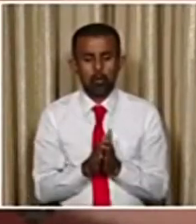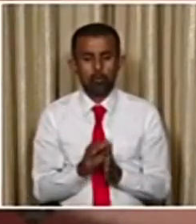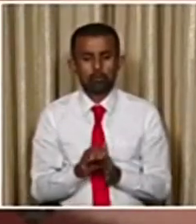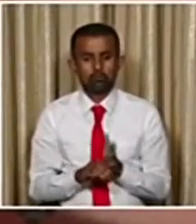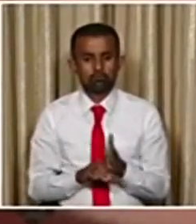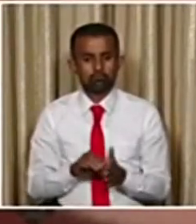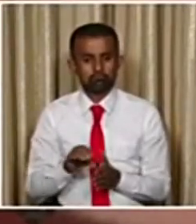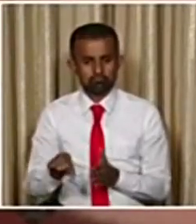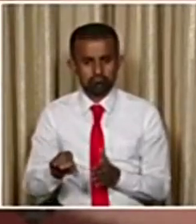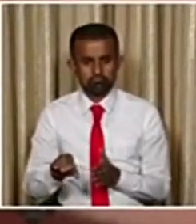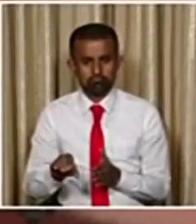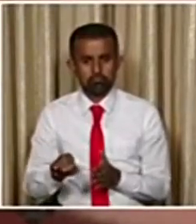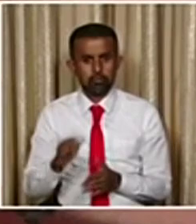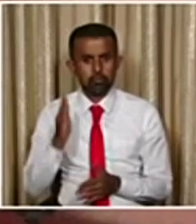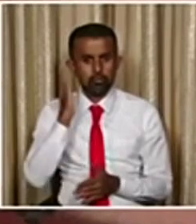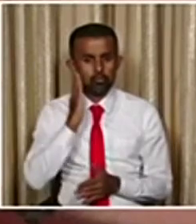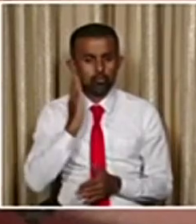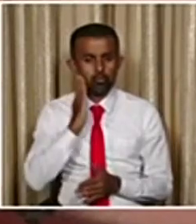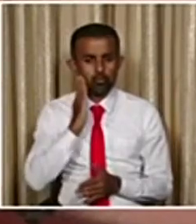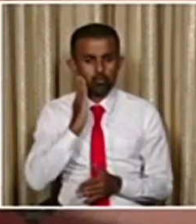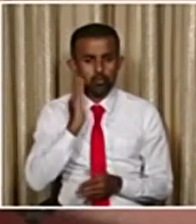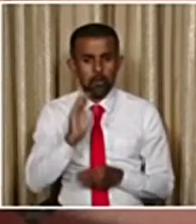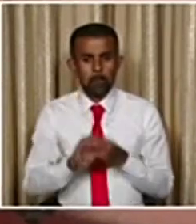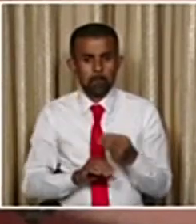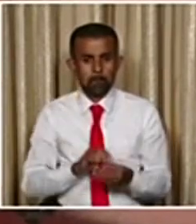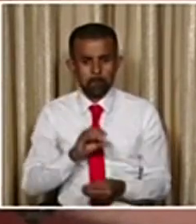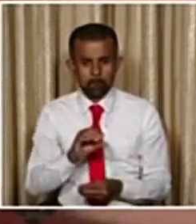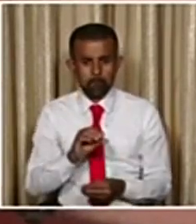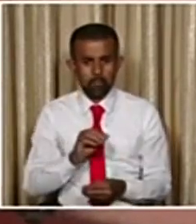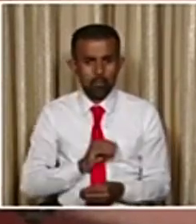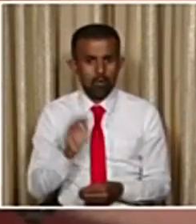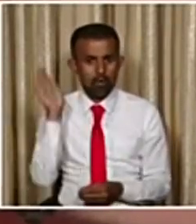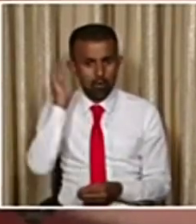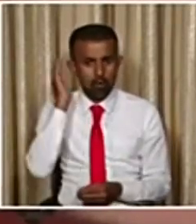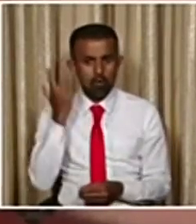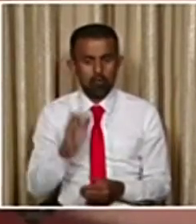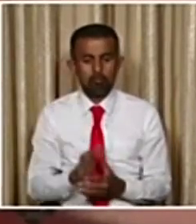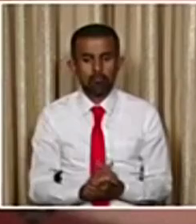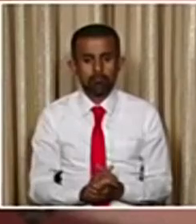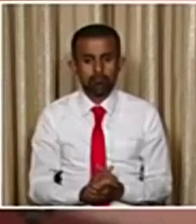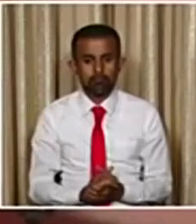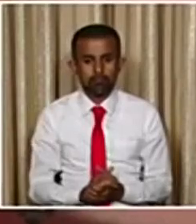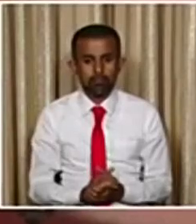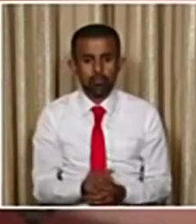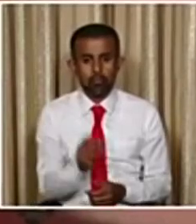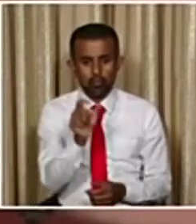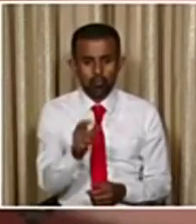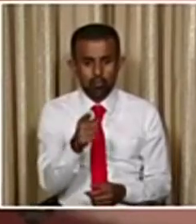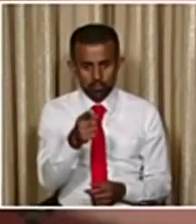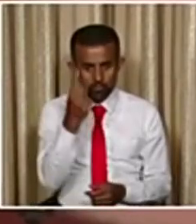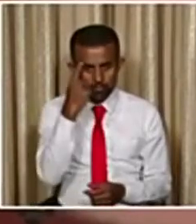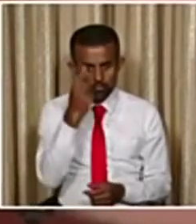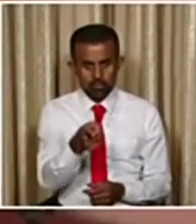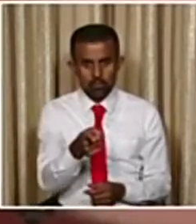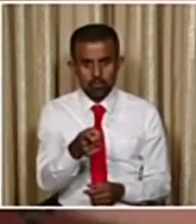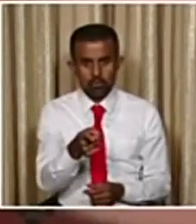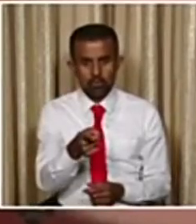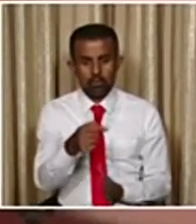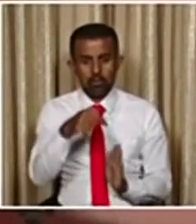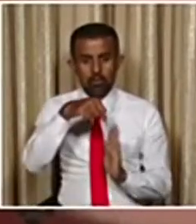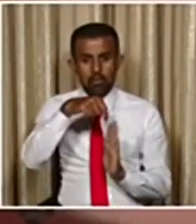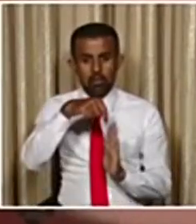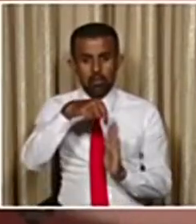කැසිනෝ විදේශීය කැසිනෝ කියලා තමයි අපට දැනගන්න ලැබිලා තියෙන්නේ. ඒ වගේම ඔබතුමා දන්නවා